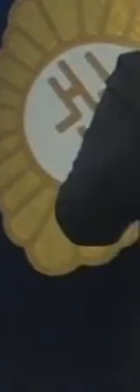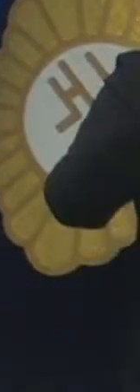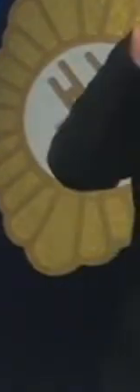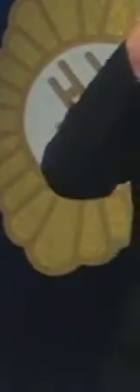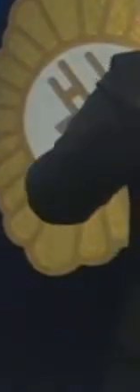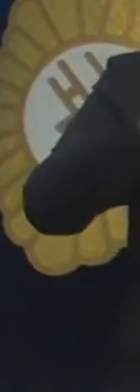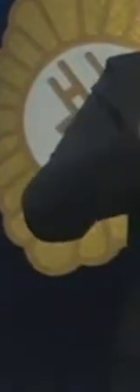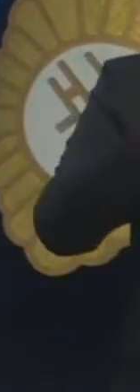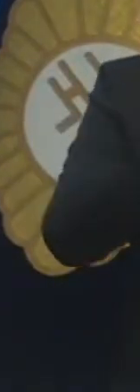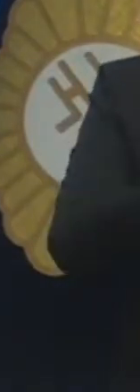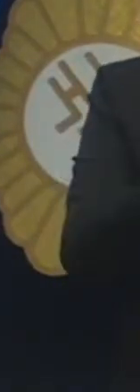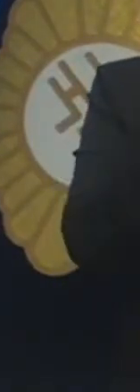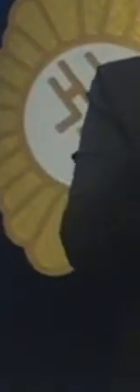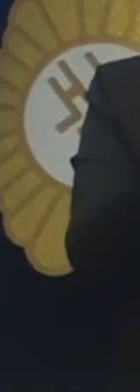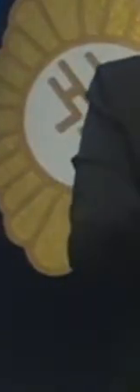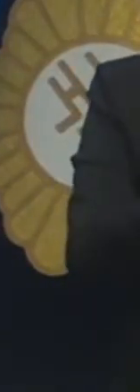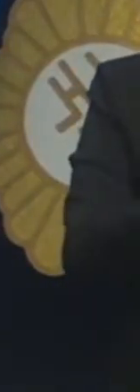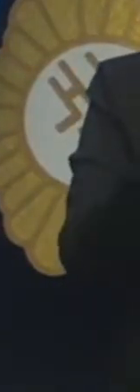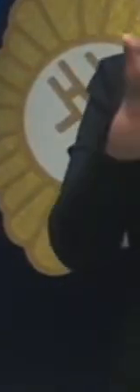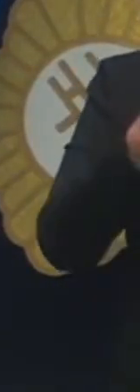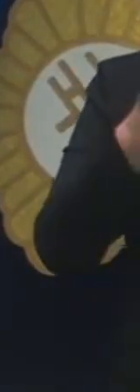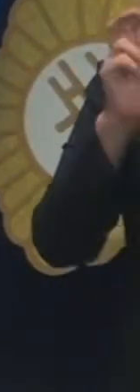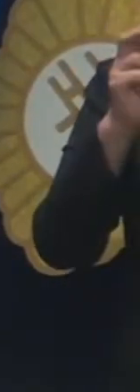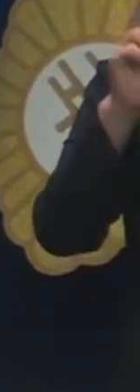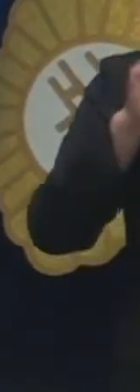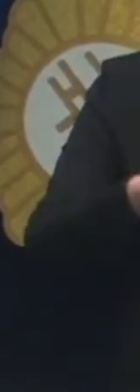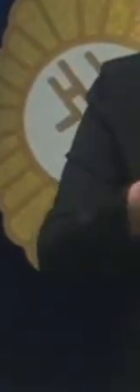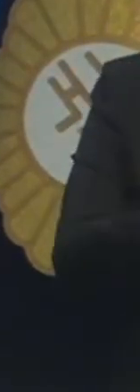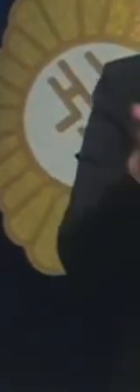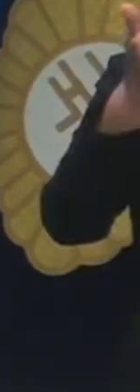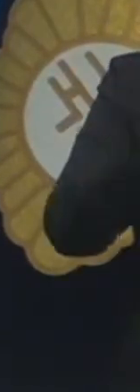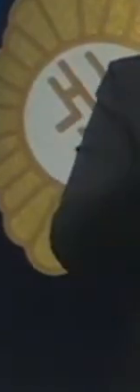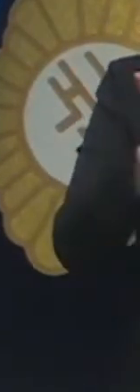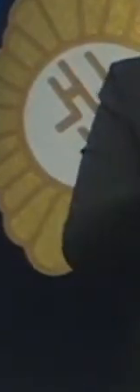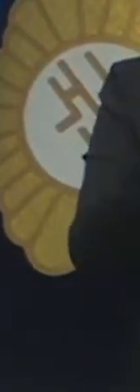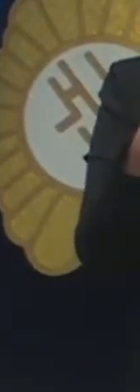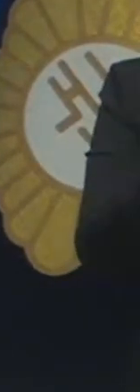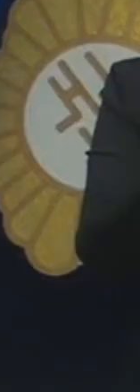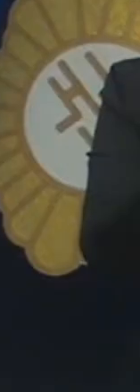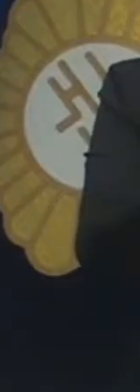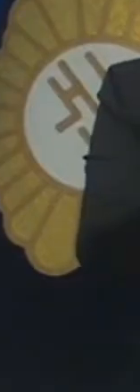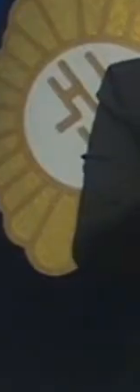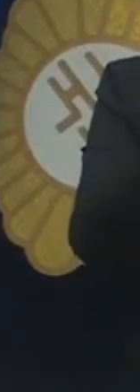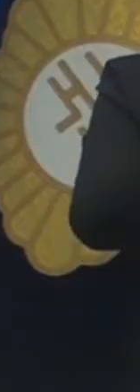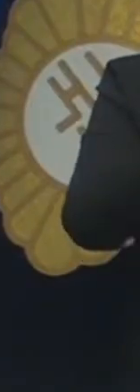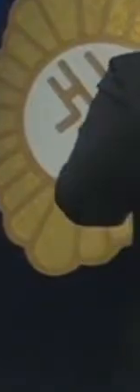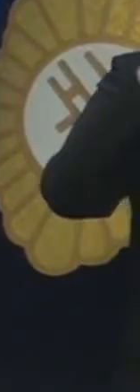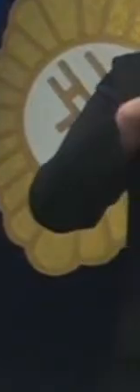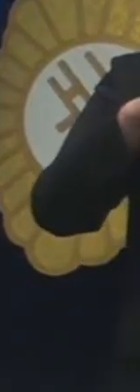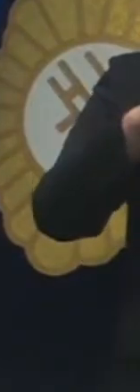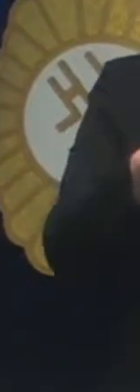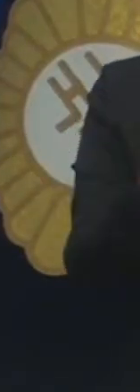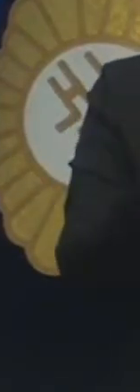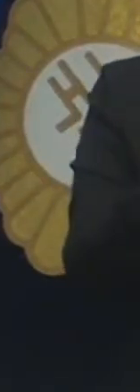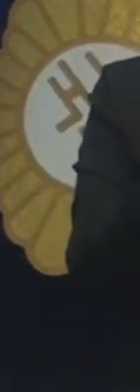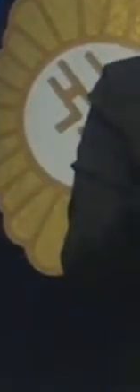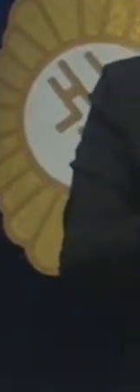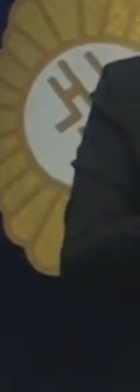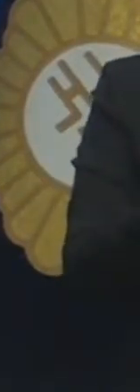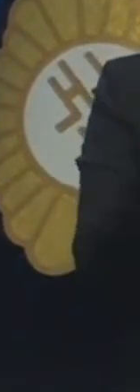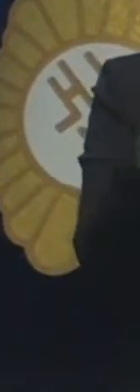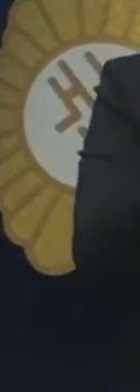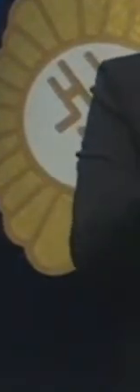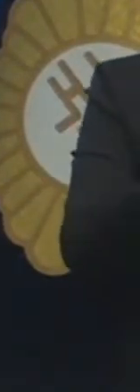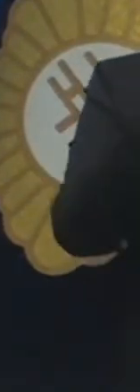설령 M&A가 성공하더라도 현재의 상태에서는 또 다른 사모펀드의 인수로 홈플러스의 수명을 일시적으로